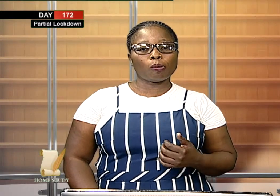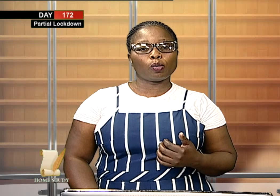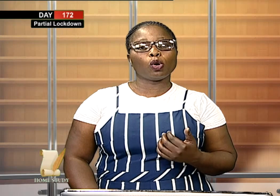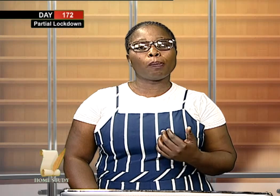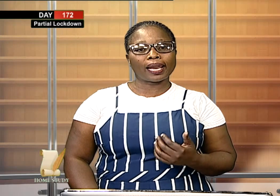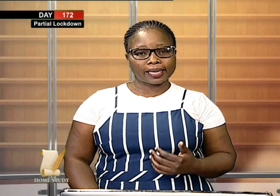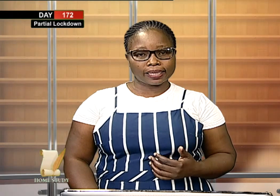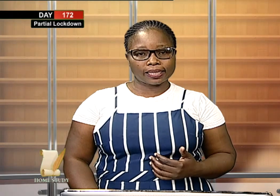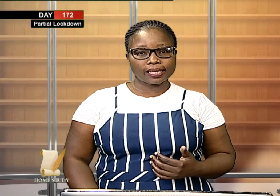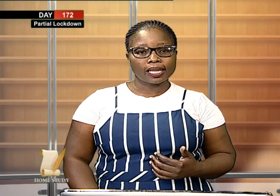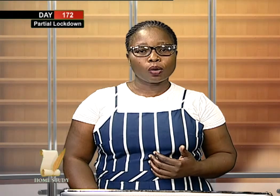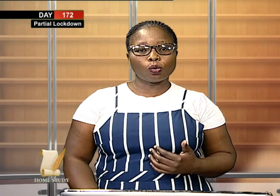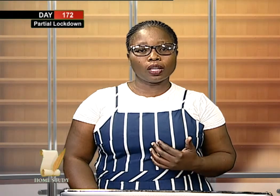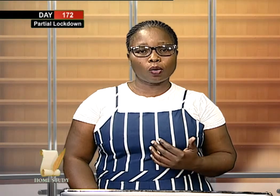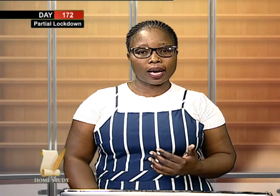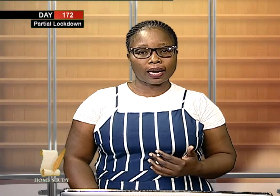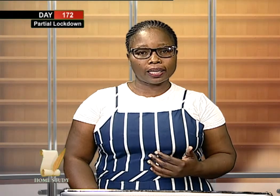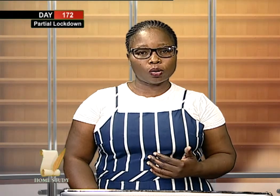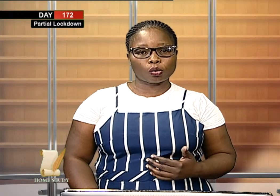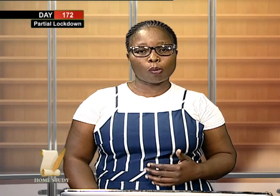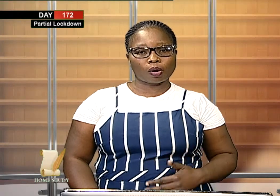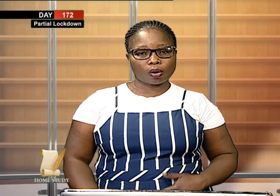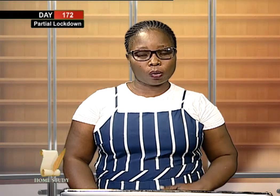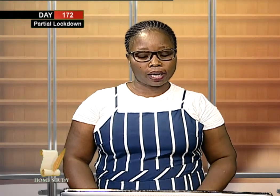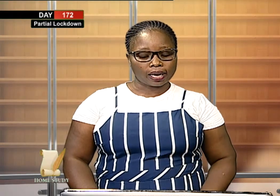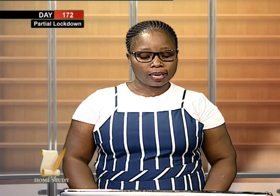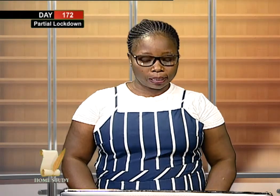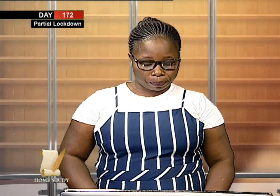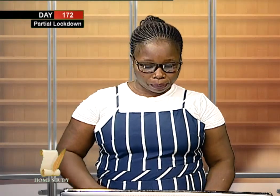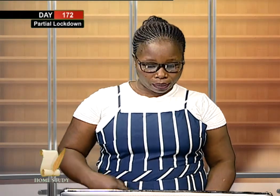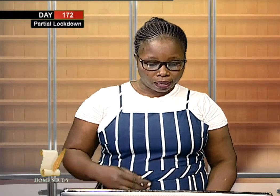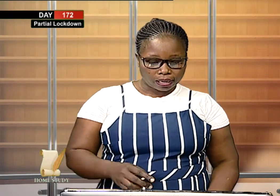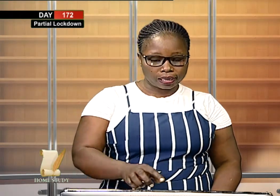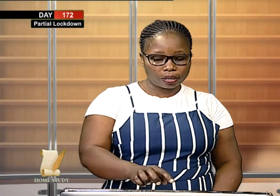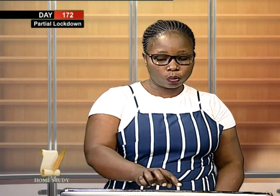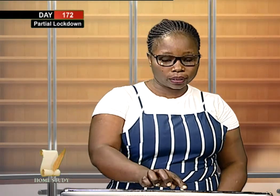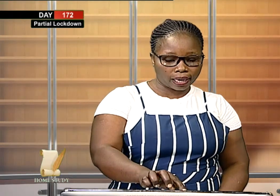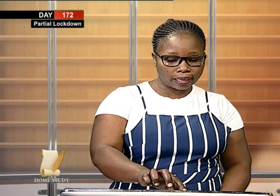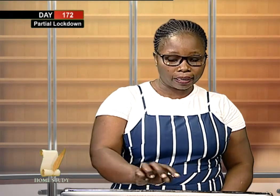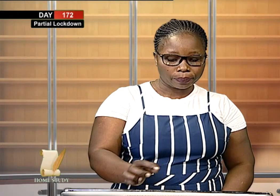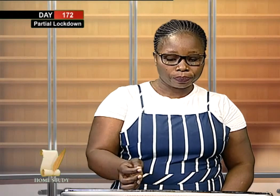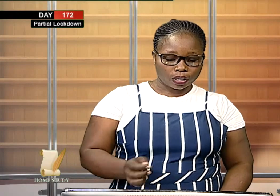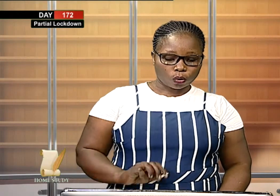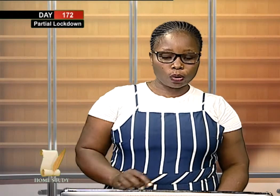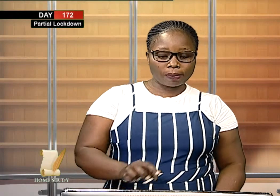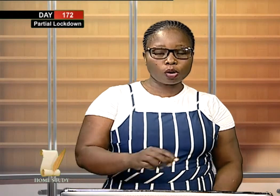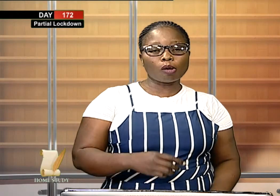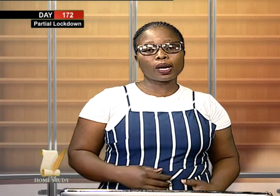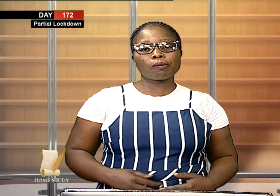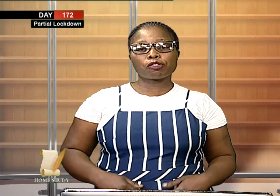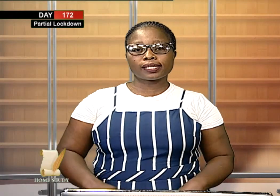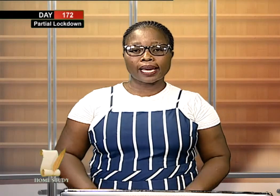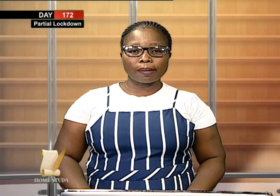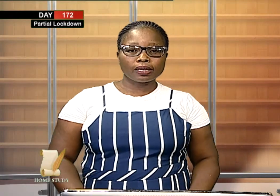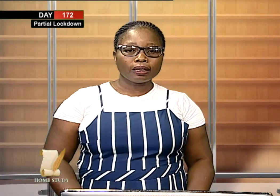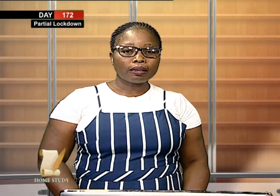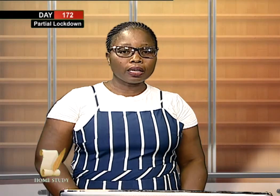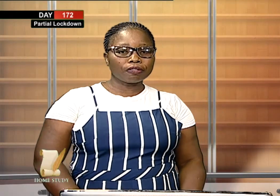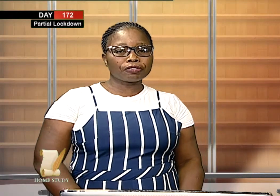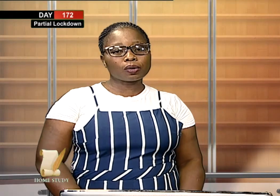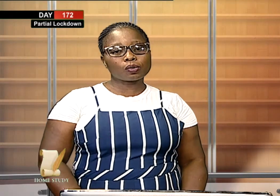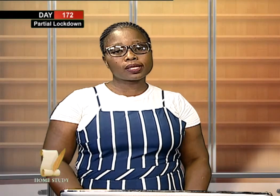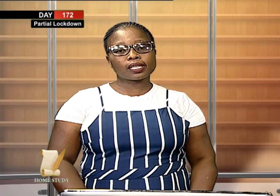ukuthi uyobe uyobhala ini kulelo langa lelo kuyobhalwa khona liphepha lekucala. Kunemigomo ke mfundzi